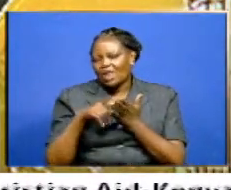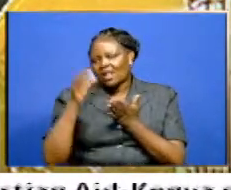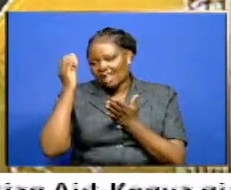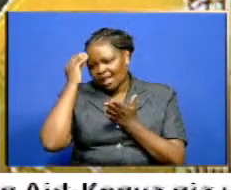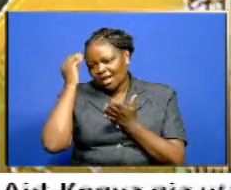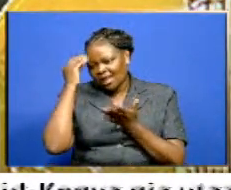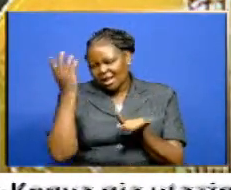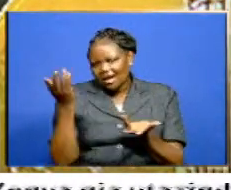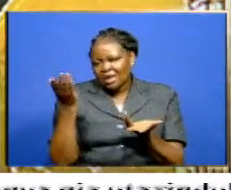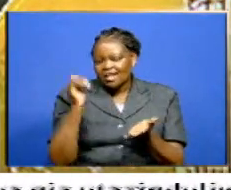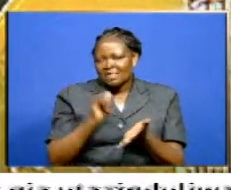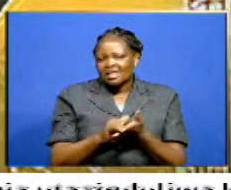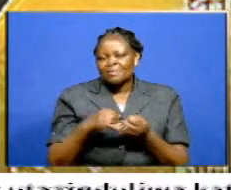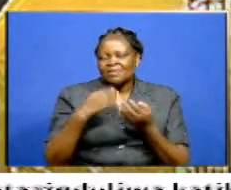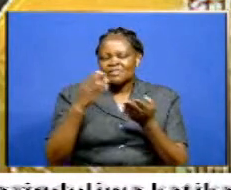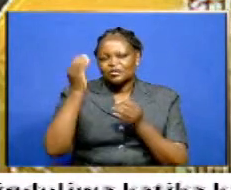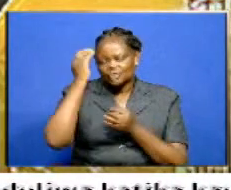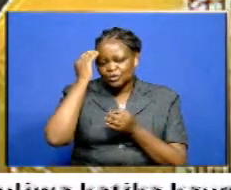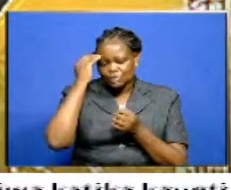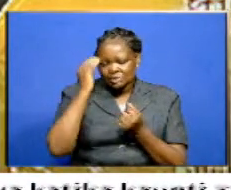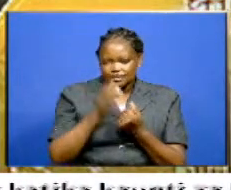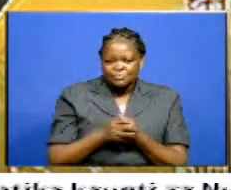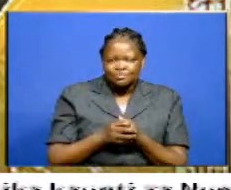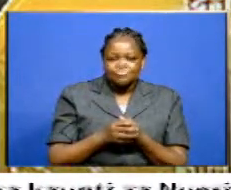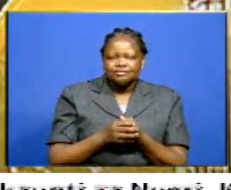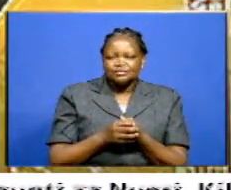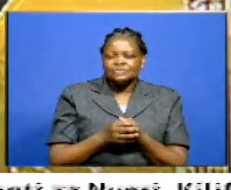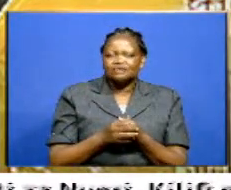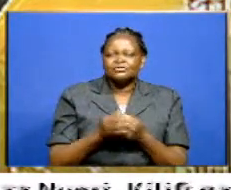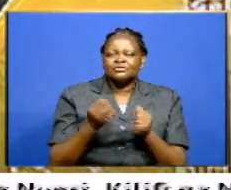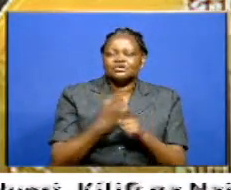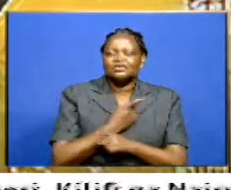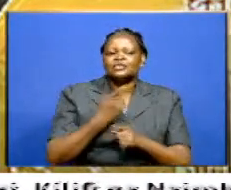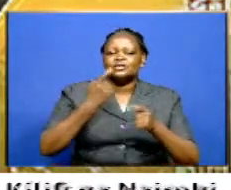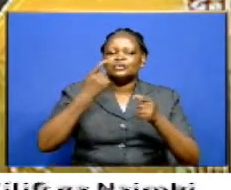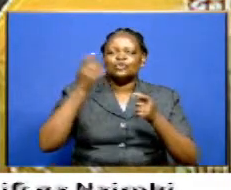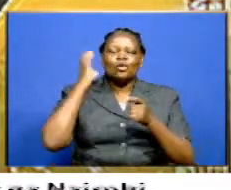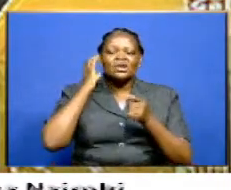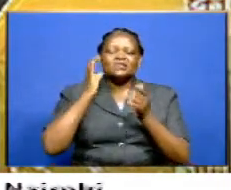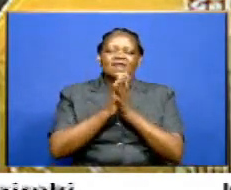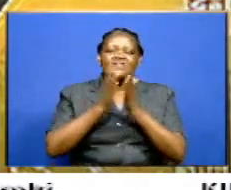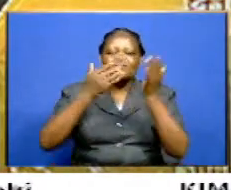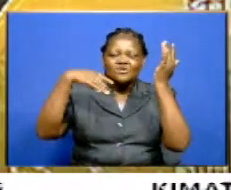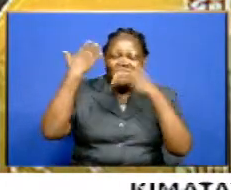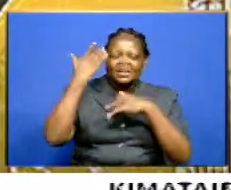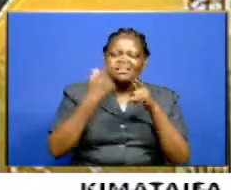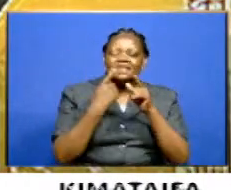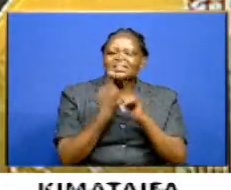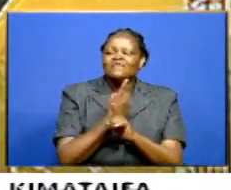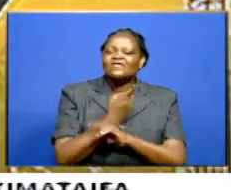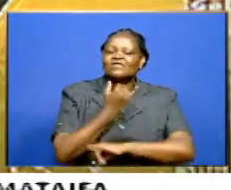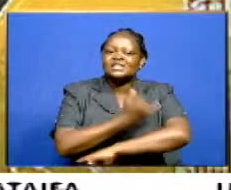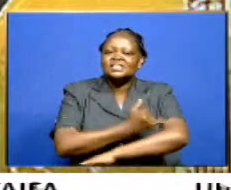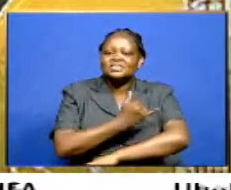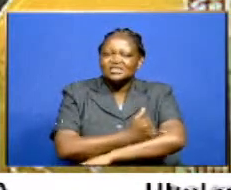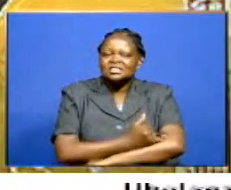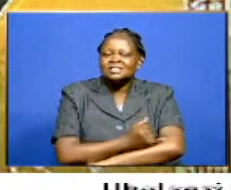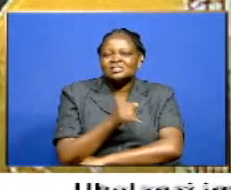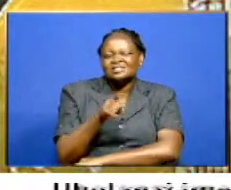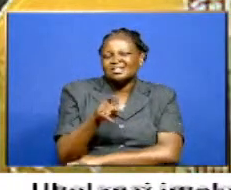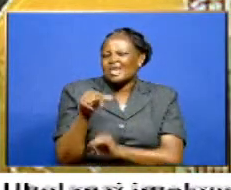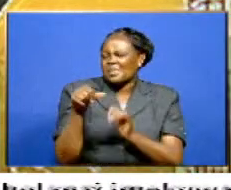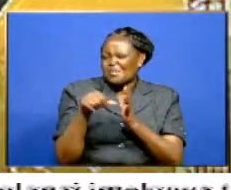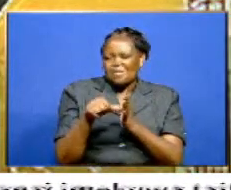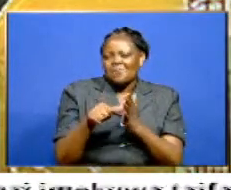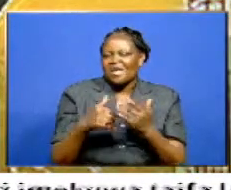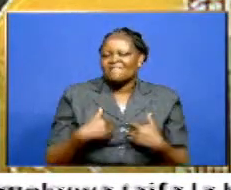juu ambayo inapeanwa kwa wanafunzi wa chuo na vyuo na vile vile wale ambao wako katika taasisi mbalimbali imekuwa